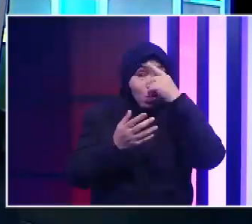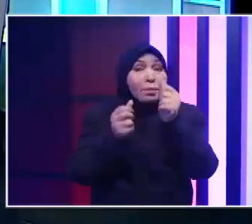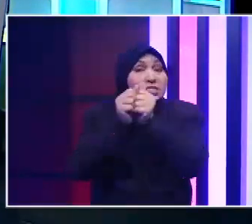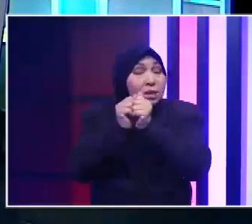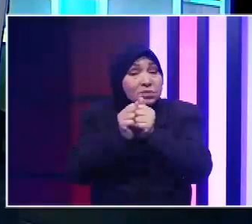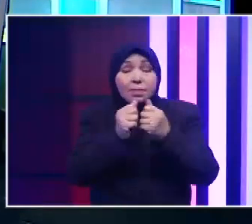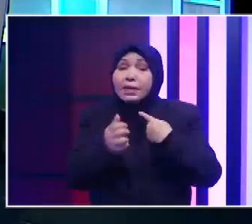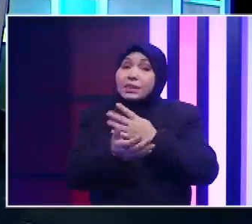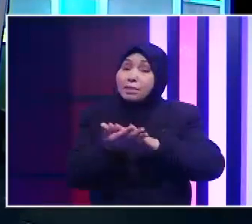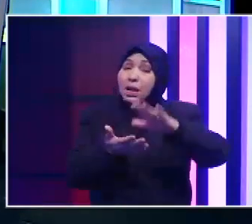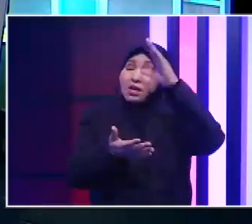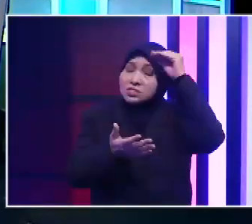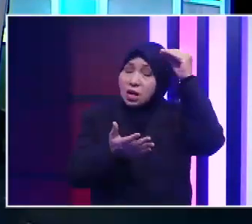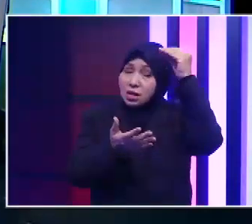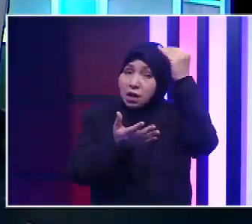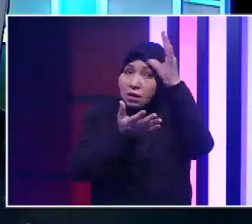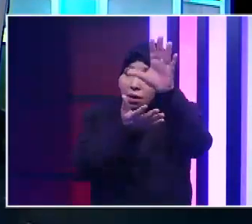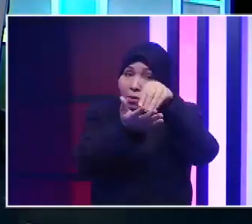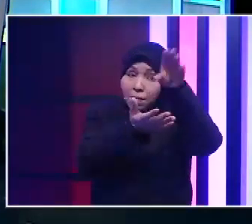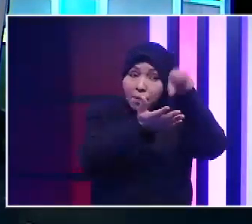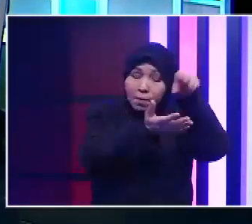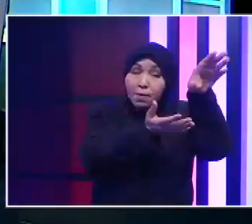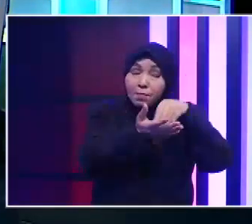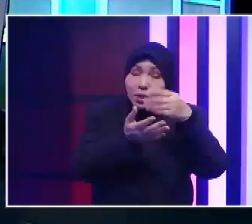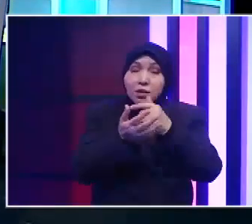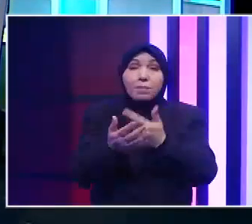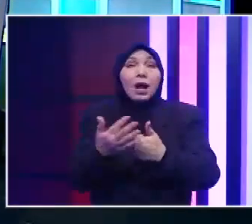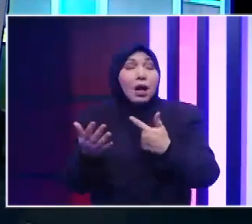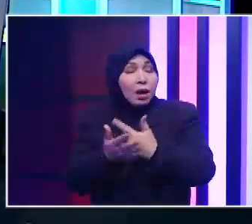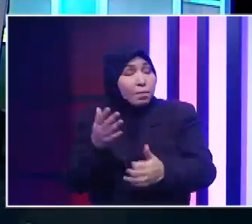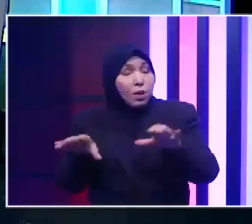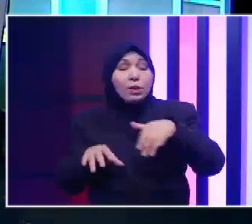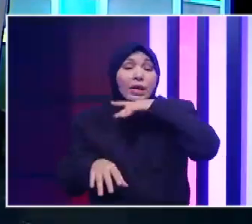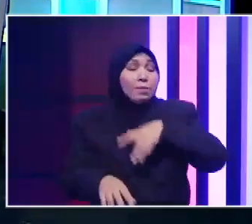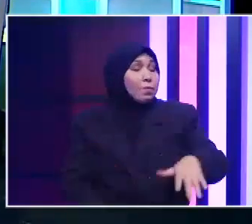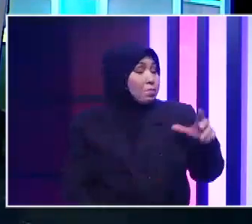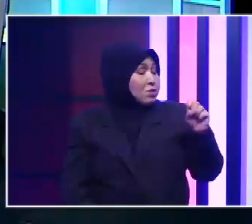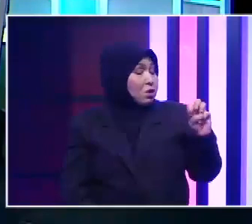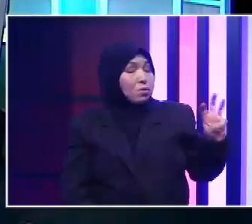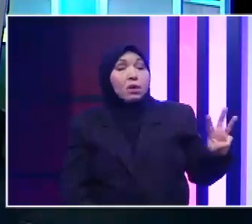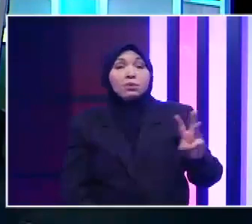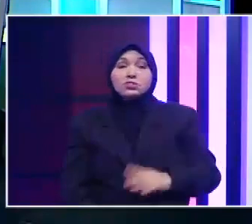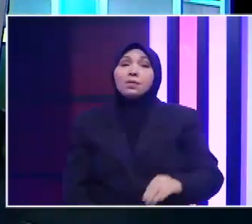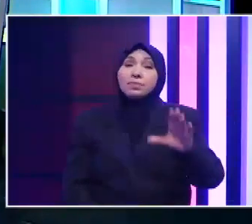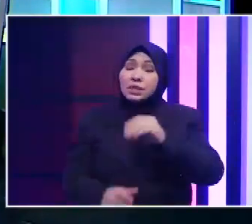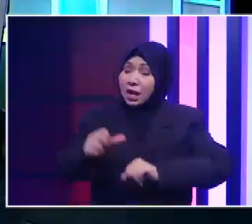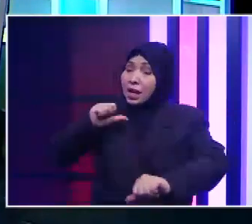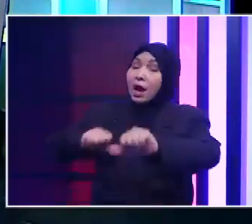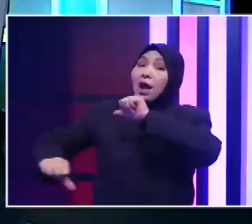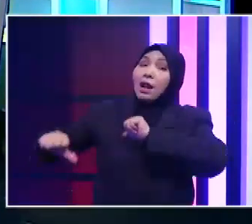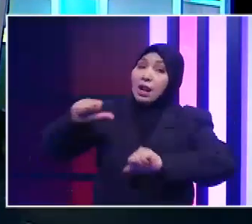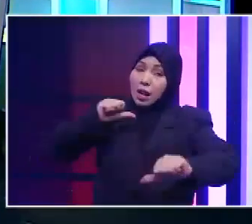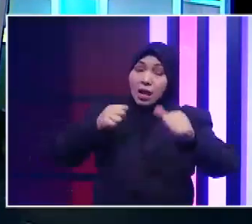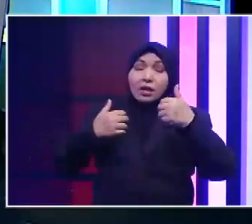kita belajar dan tiru kepada bagi Nabi Shallallahu alaihi wasallam dan tegang bola Alquran Karim dan akhlak Baginda Ya